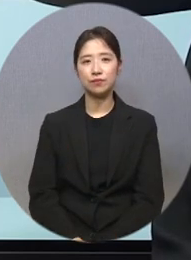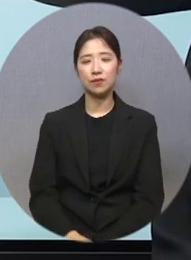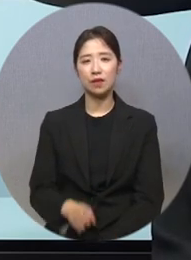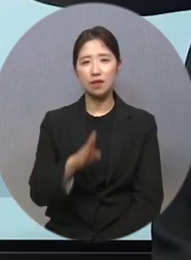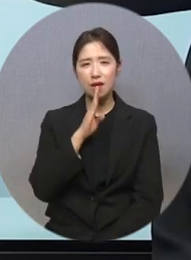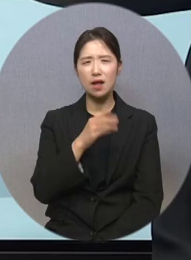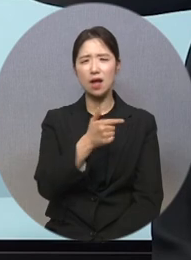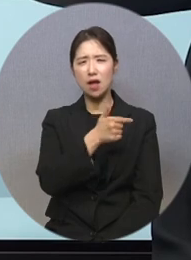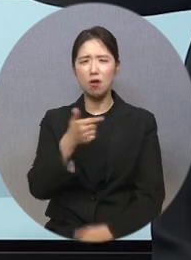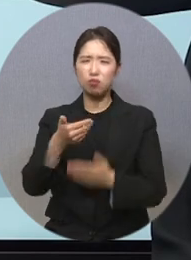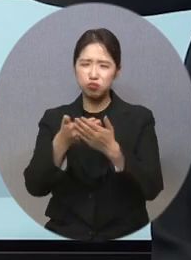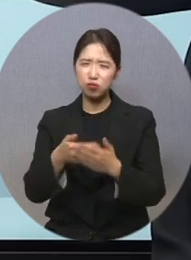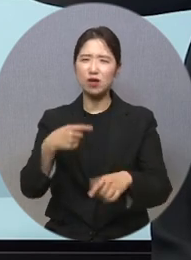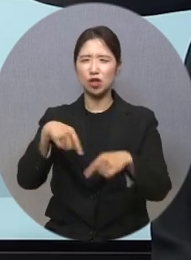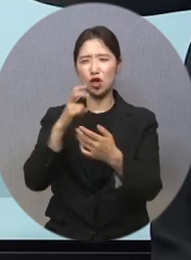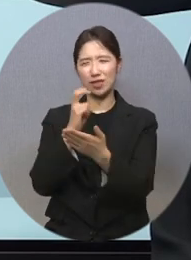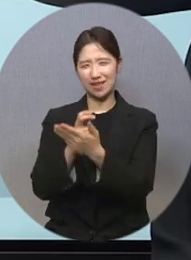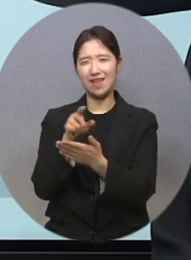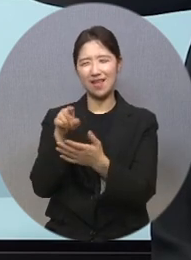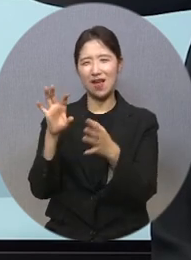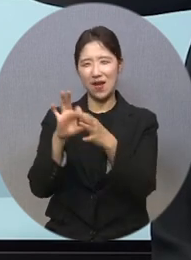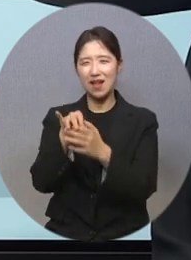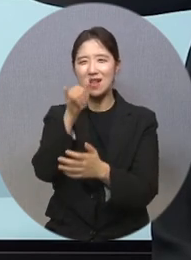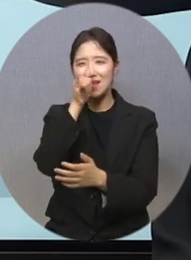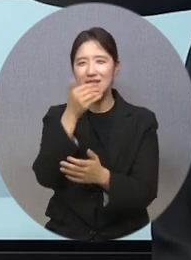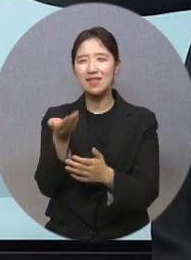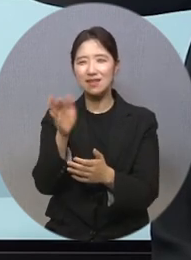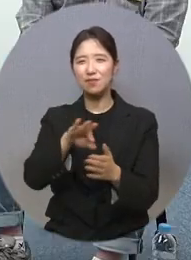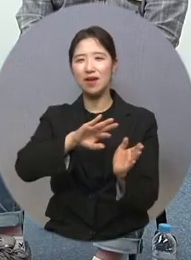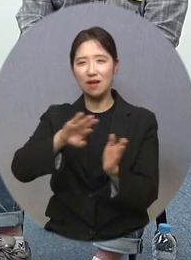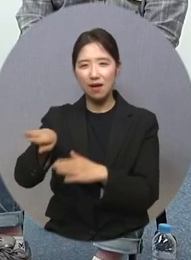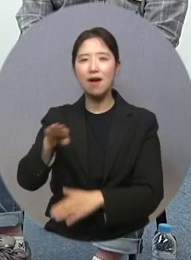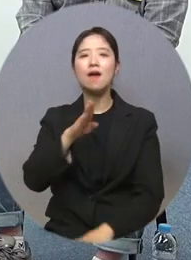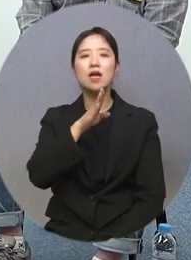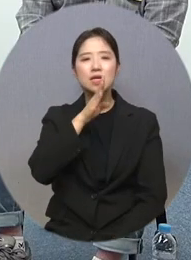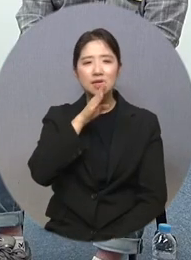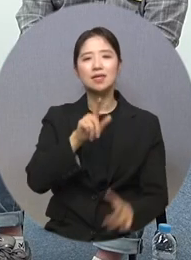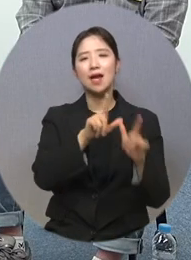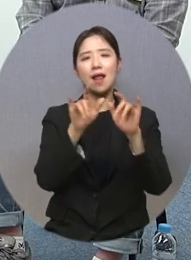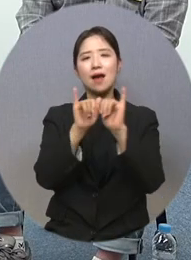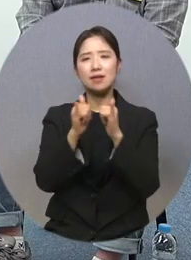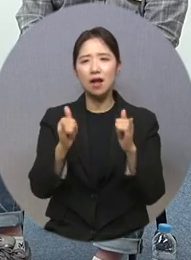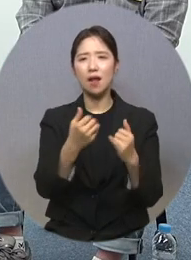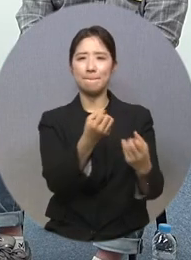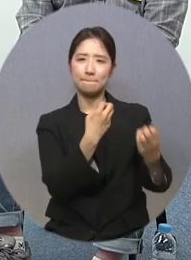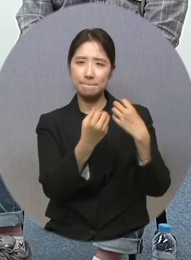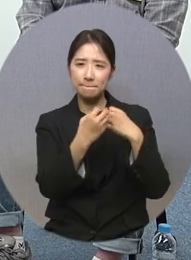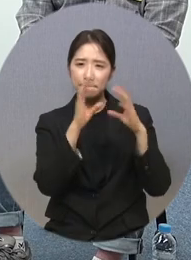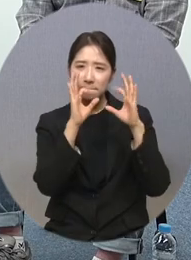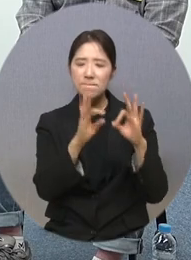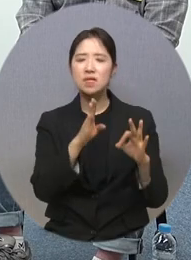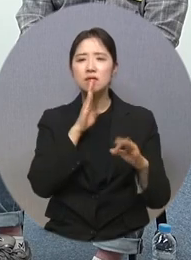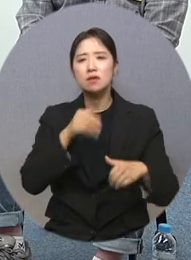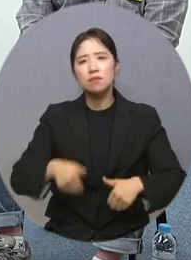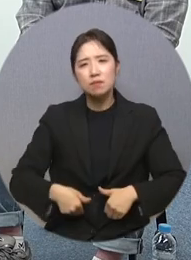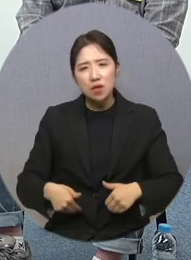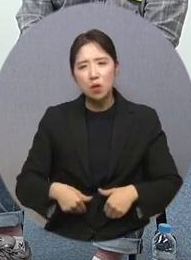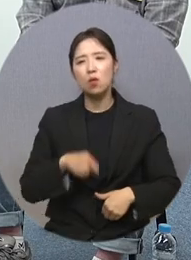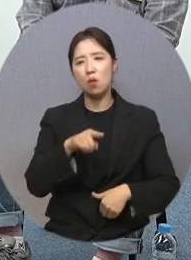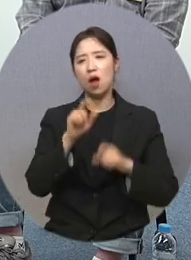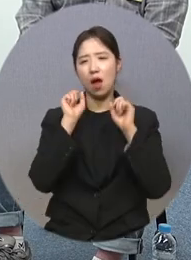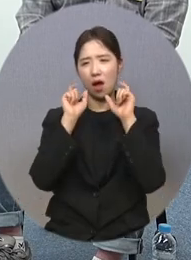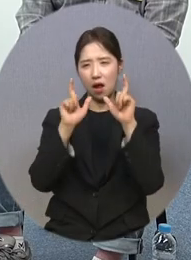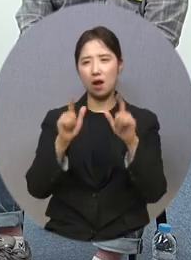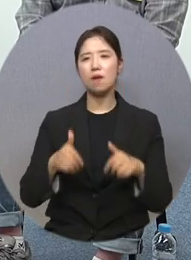크고 무거운 정책 얘기도 있지만 실제 살아가는 분들의 얘기를 통해서 그 필요성을 알게 되는 것도 굉장히 중요합니다.